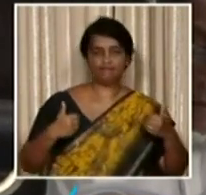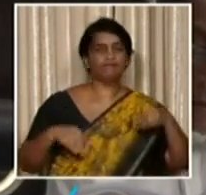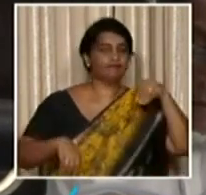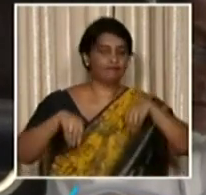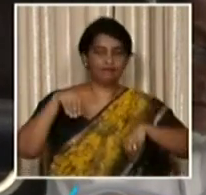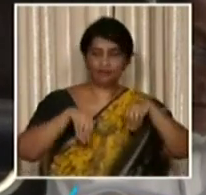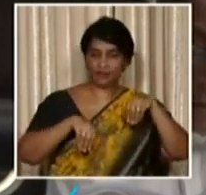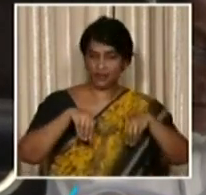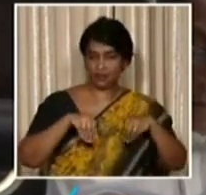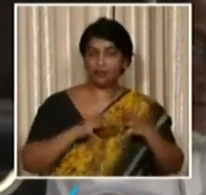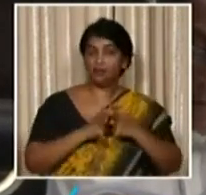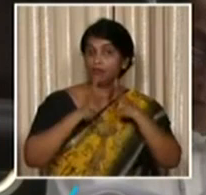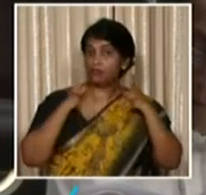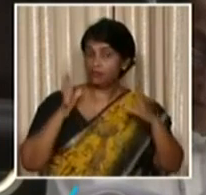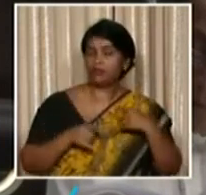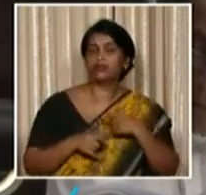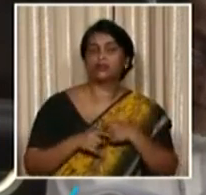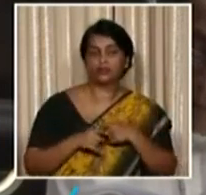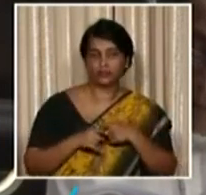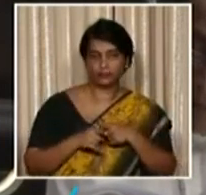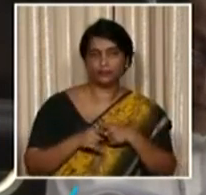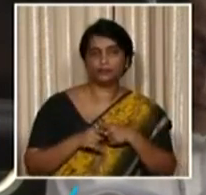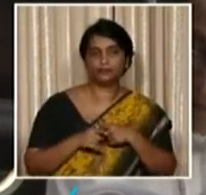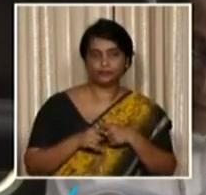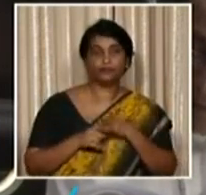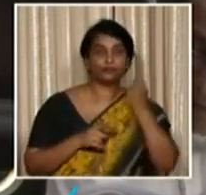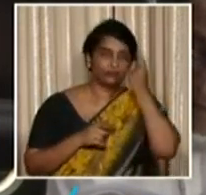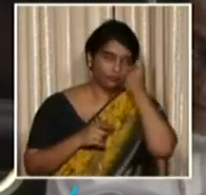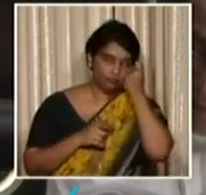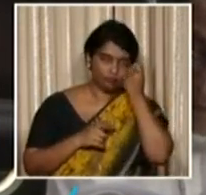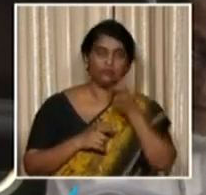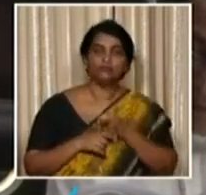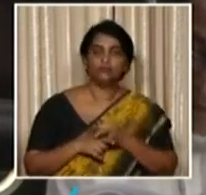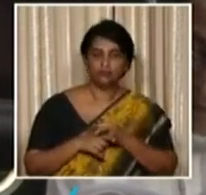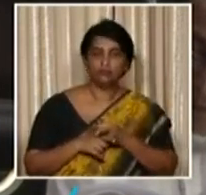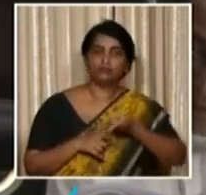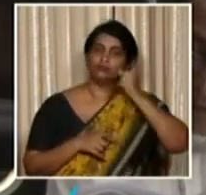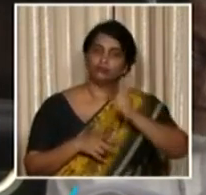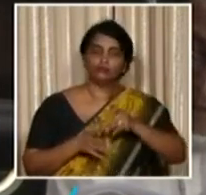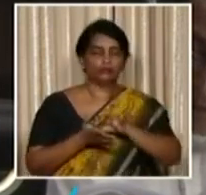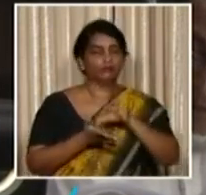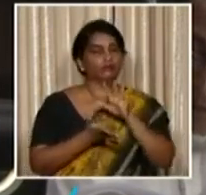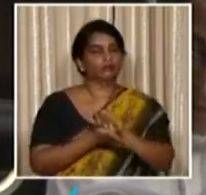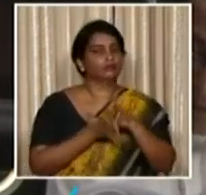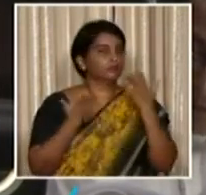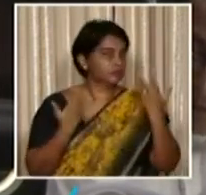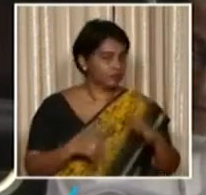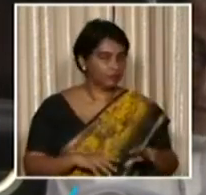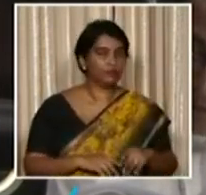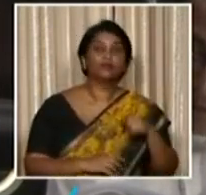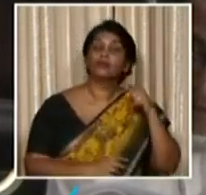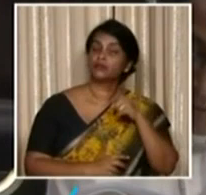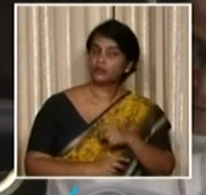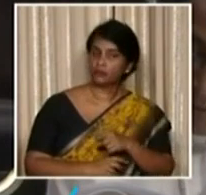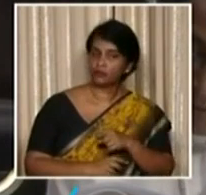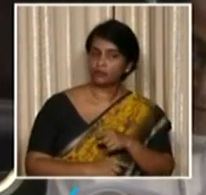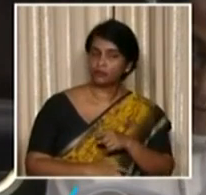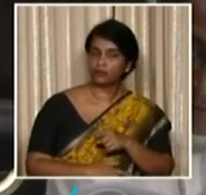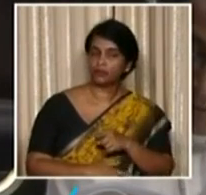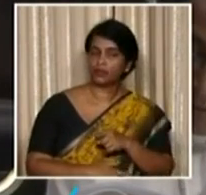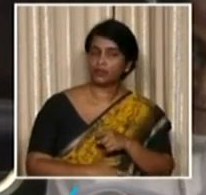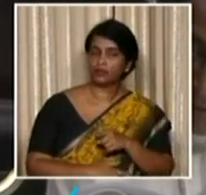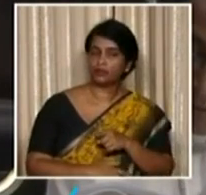කරා. බහුතරයකින් මේ යෝජනාව සම්මත වුණා. එක